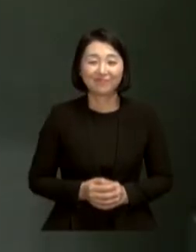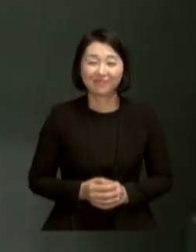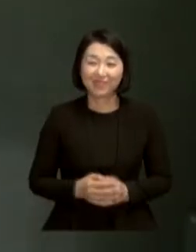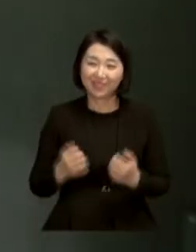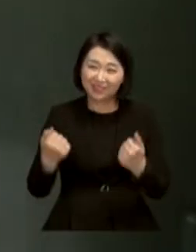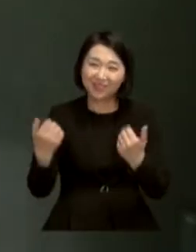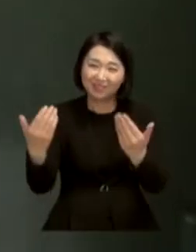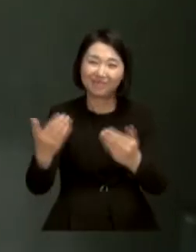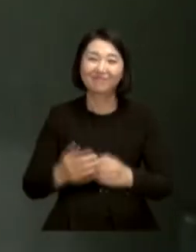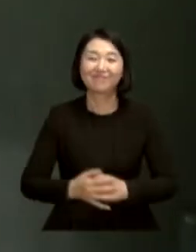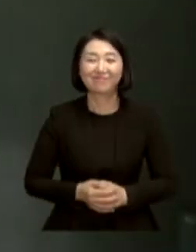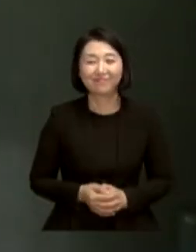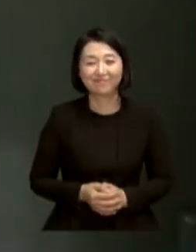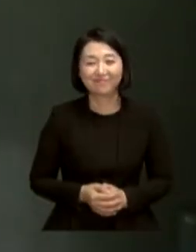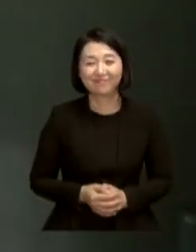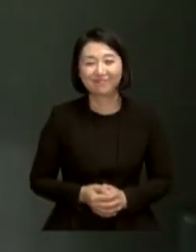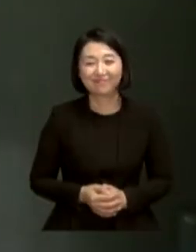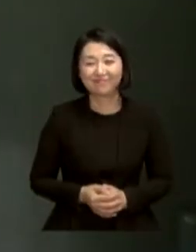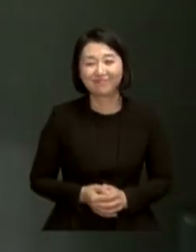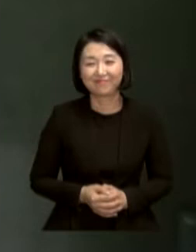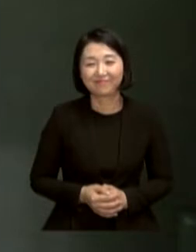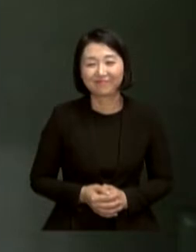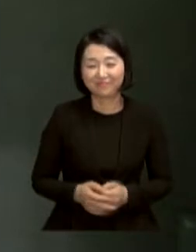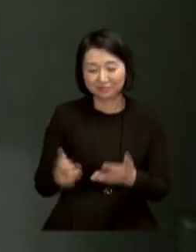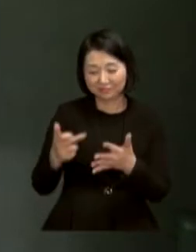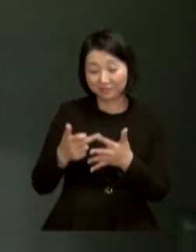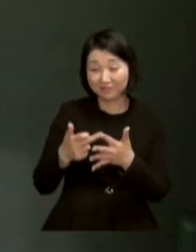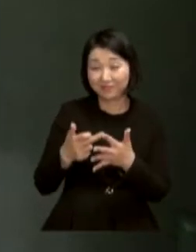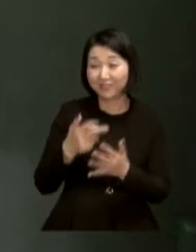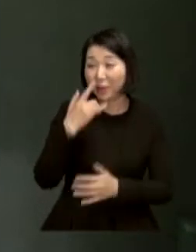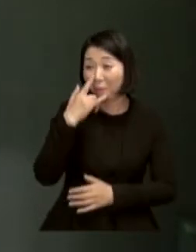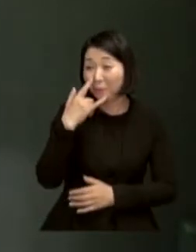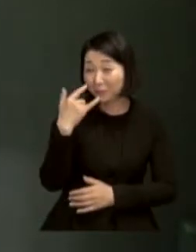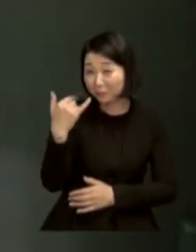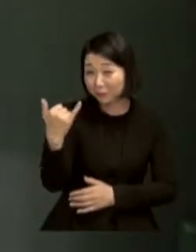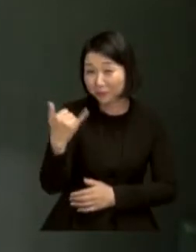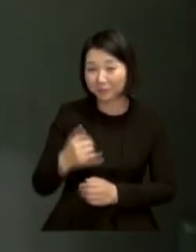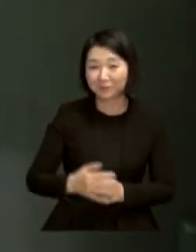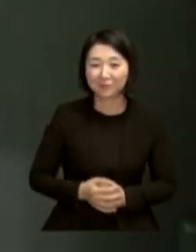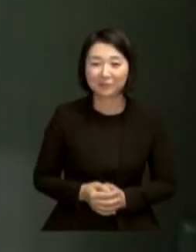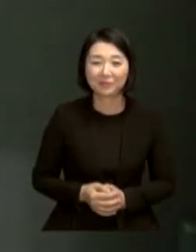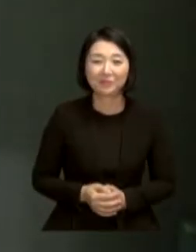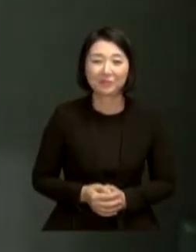엄마 아빠 아빠 3년 만에 한국에 와서